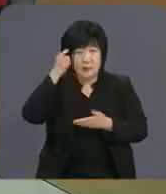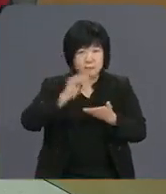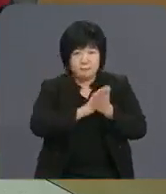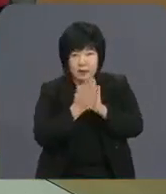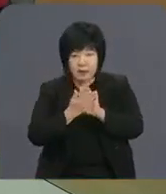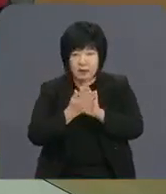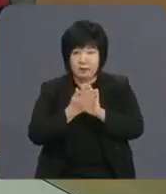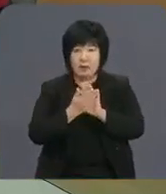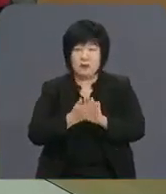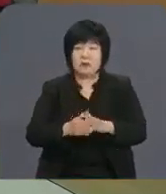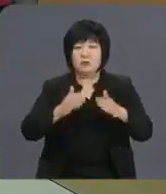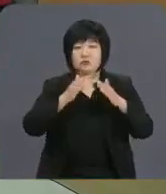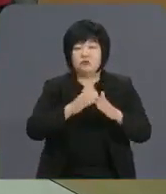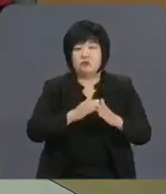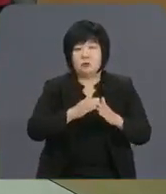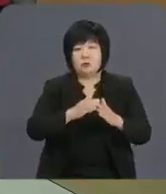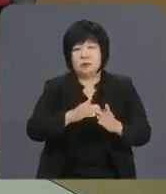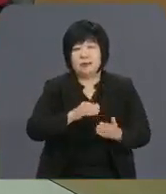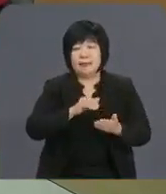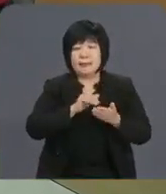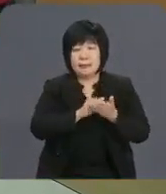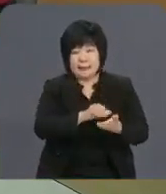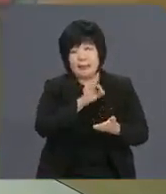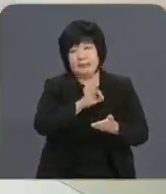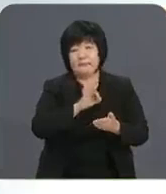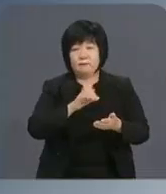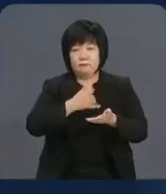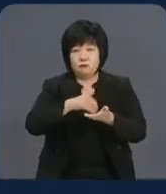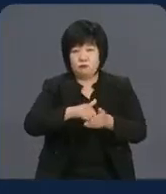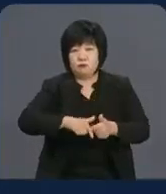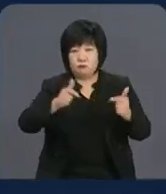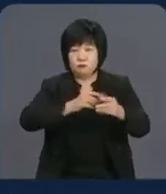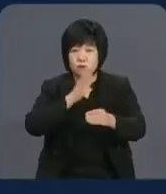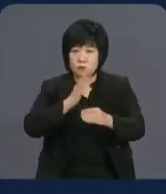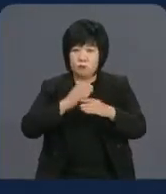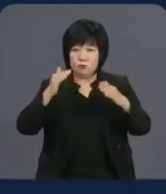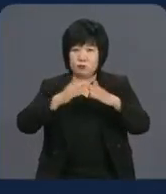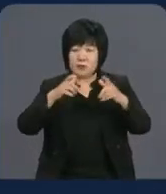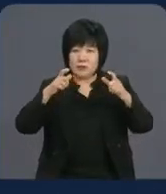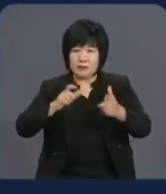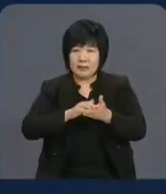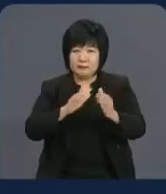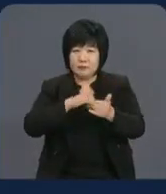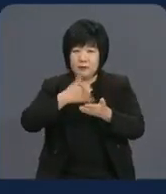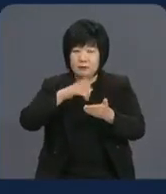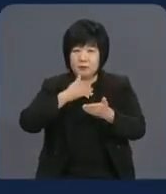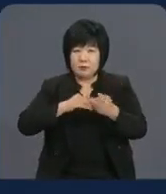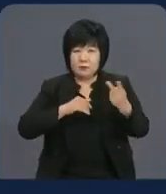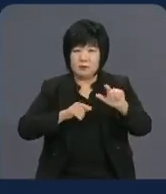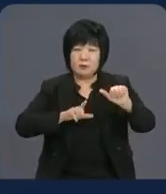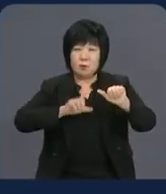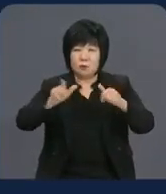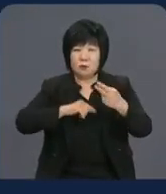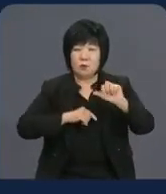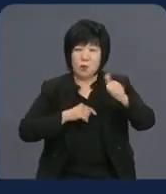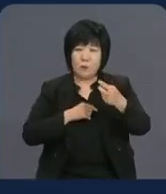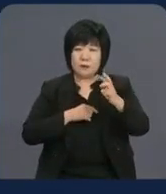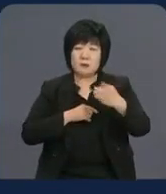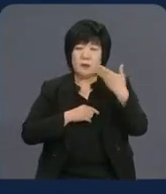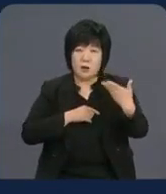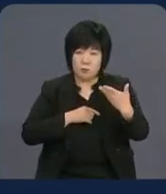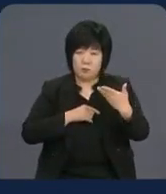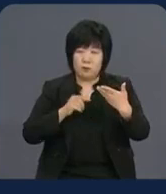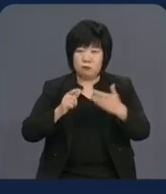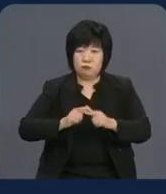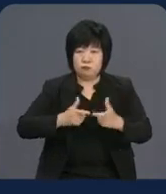주택 연금 가입자 도 꾸준히 늘고 있습니다 부산 지역 가입자는 2015년 500 쌀은 9명 에서 꾸준히 늘어